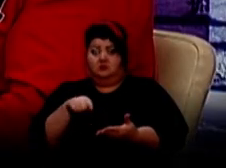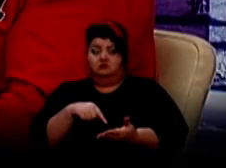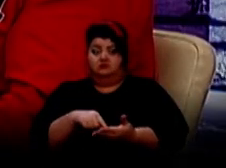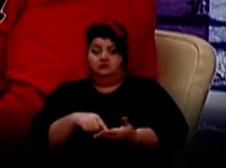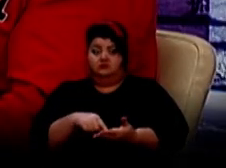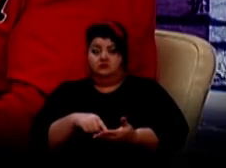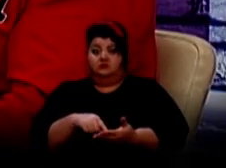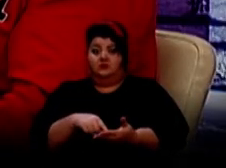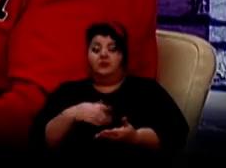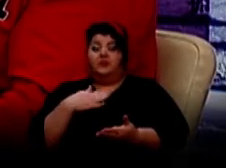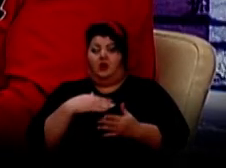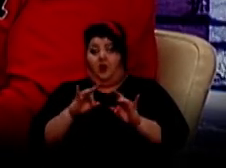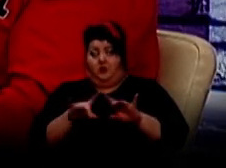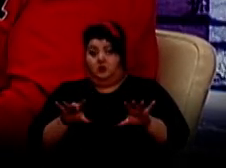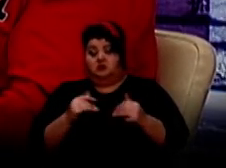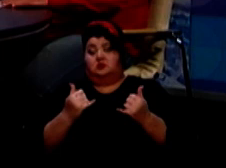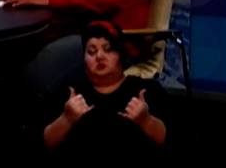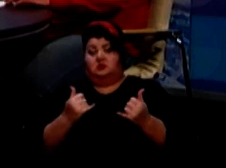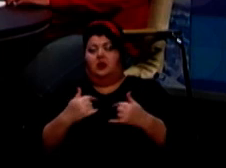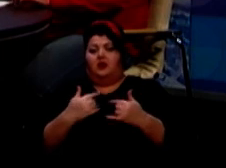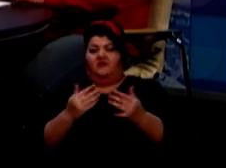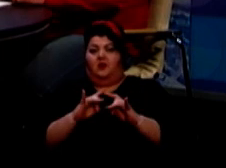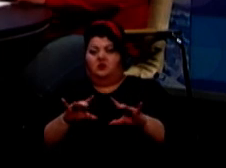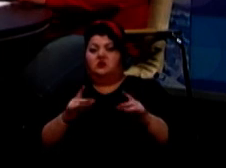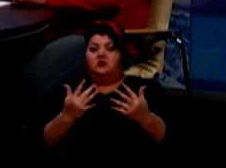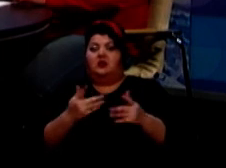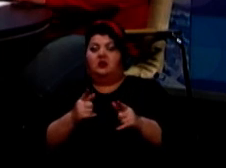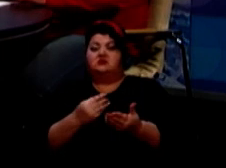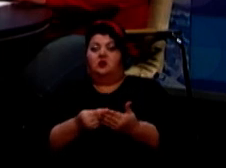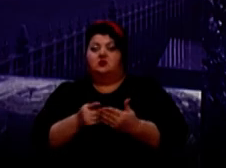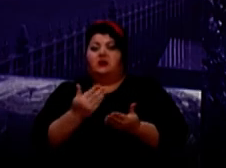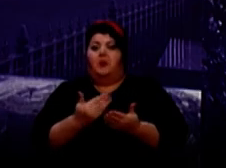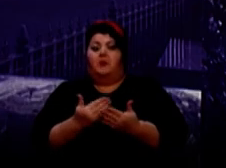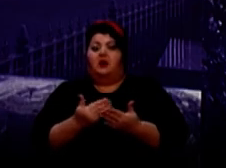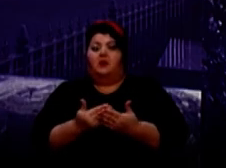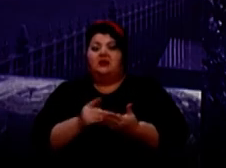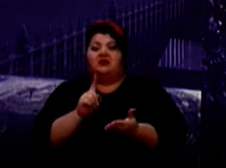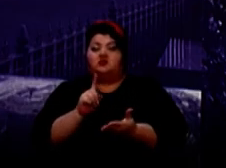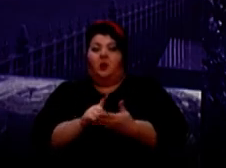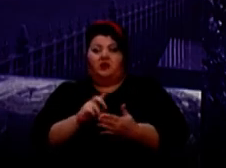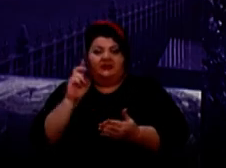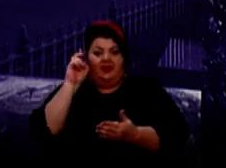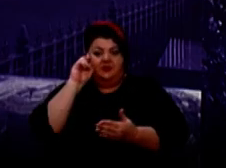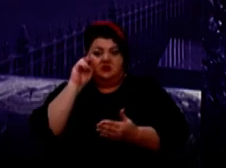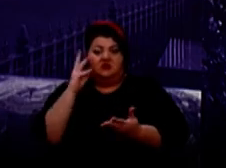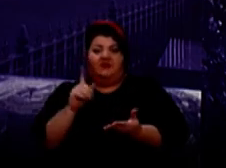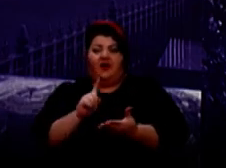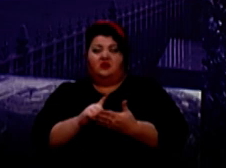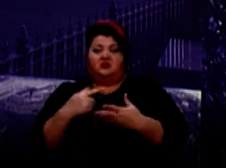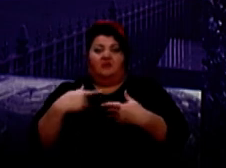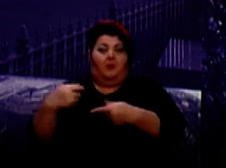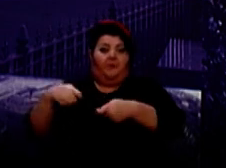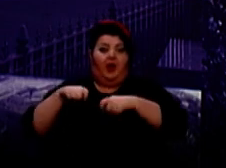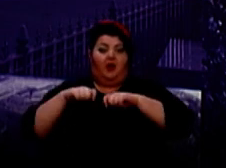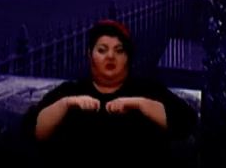вам поясню, скільки це коштує. Скажіть, будь ласка. Я вам розкажу, скільки це коштує. Це приблизно кошти зобов'язання держави, які держава нам передала і